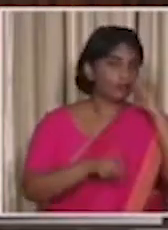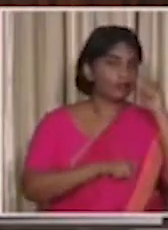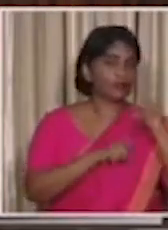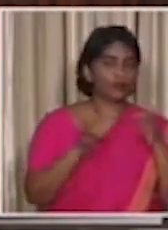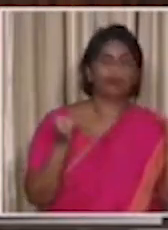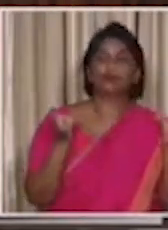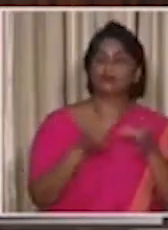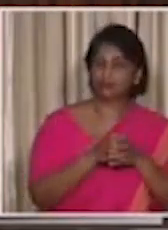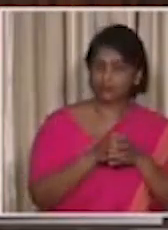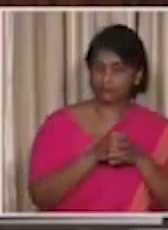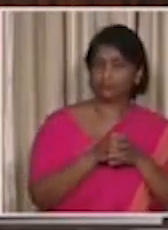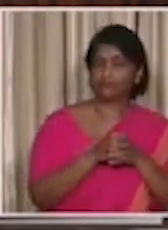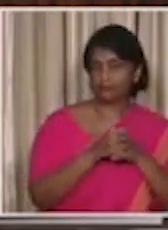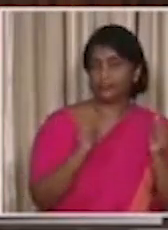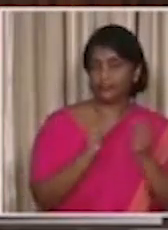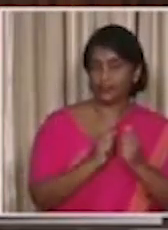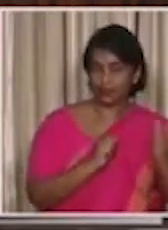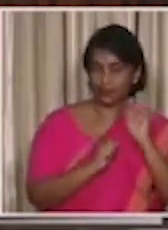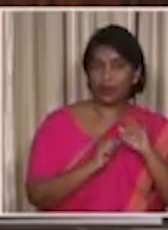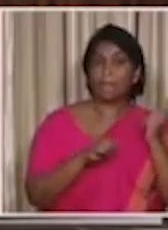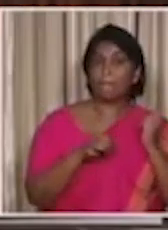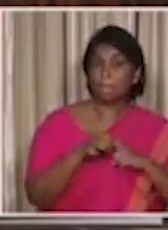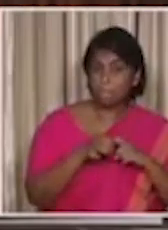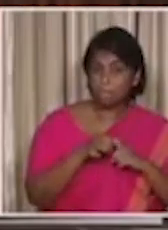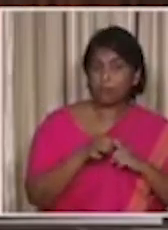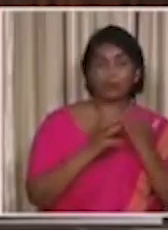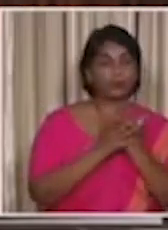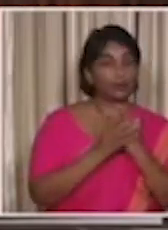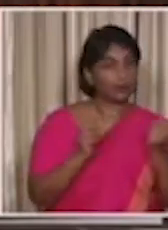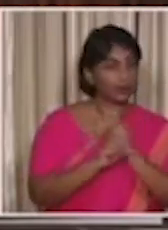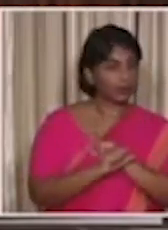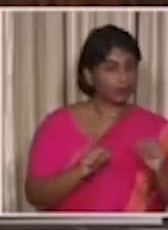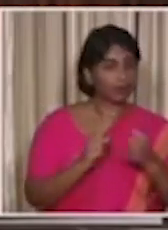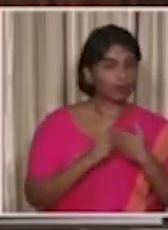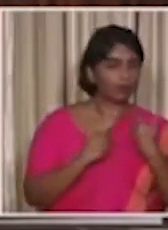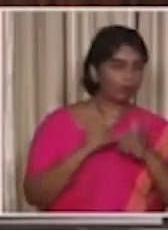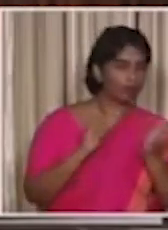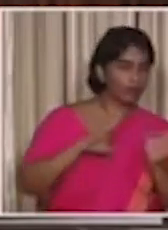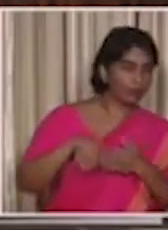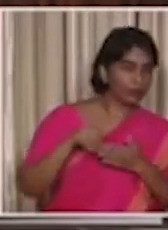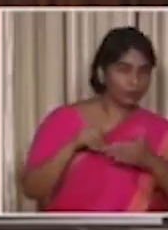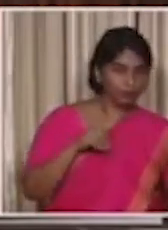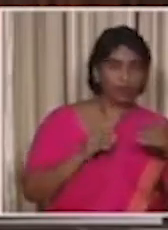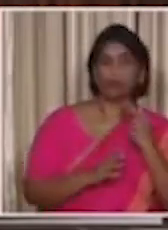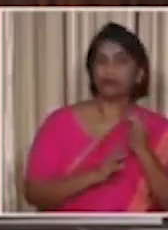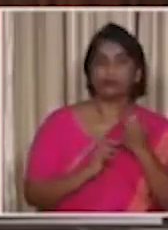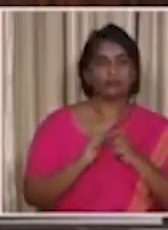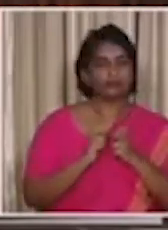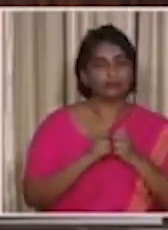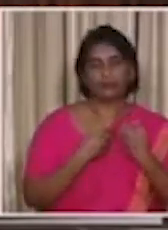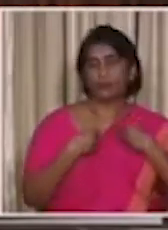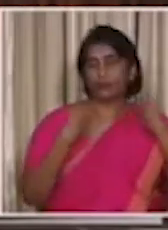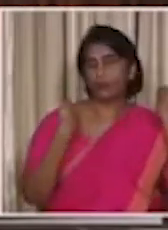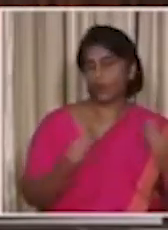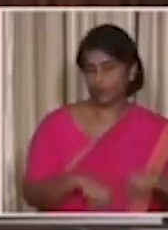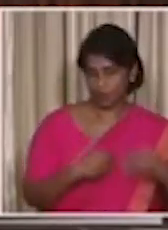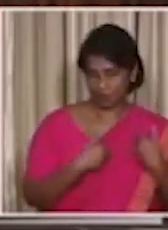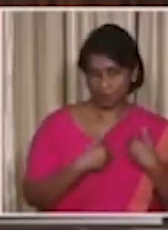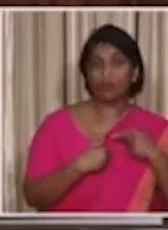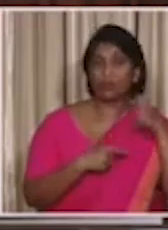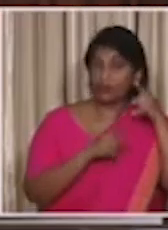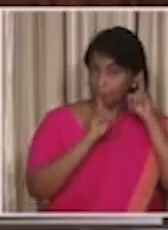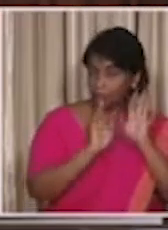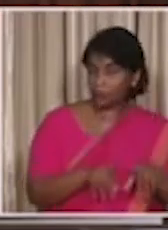එකට එක්ව සටන් කළ යුතුයි. ප්‍රශ්නේ විසඳන්නේ නැතුව මගහැර ගියොත් මේ ආර්ථික යුද්ධයෙන් අපි පරාජය වෙනවා.